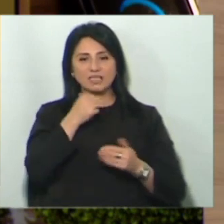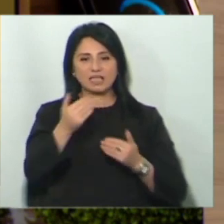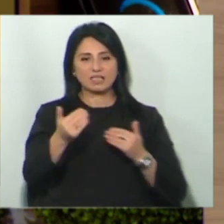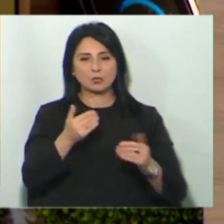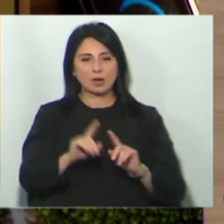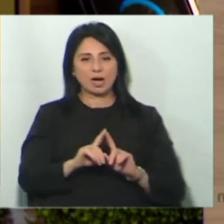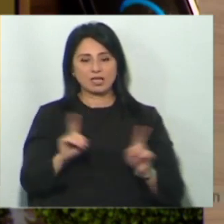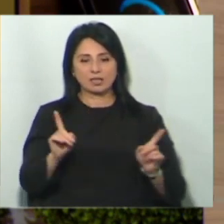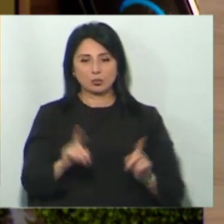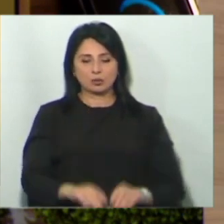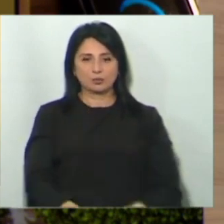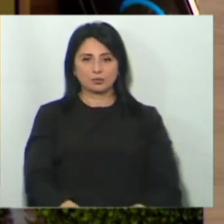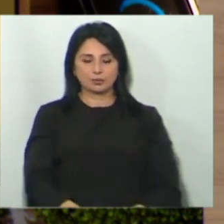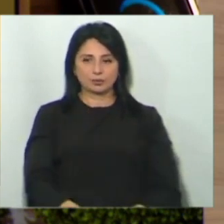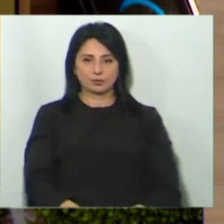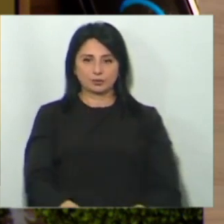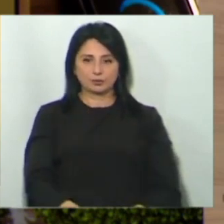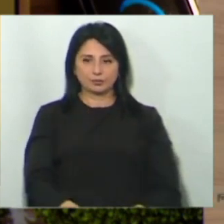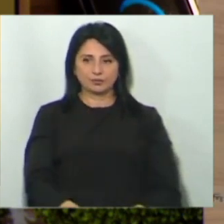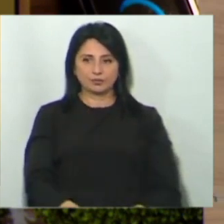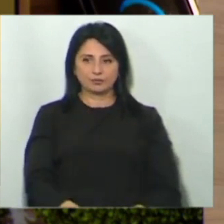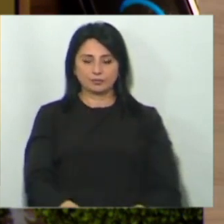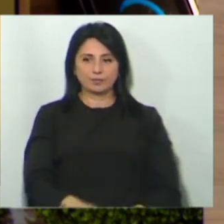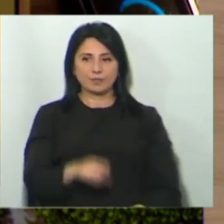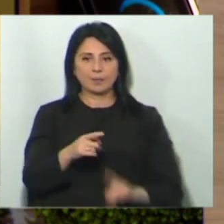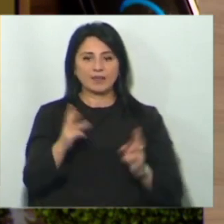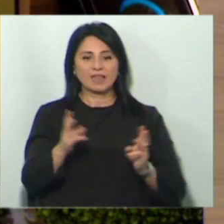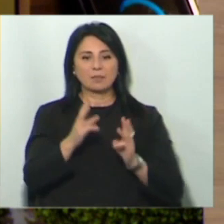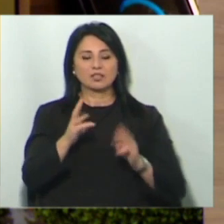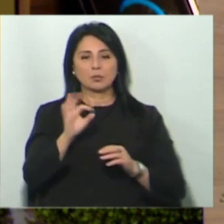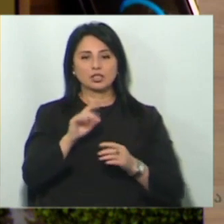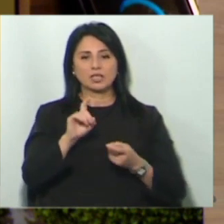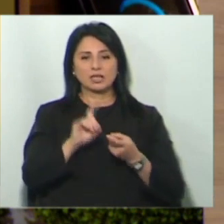მიხედვით, განსაკუთრებით ამ ხრიფსის დამწრობასთან,